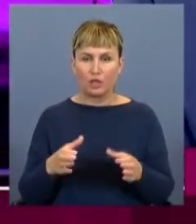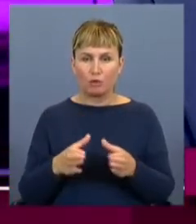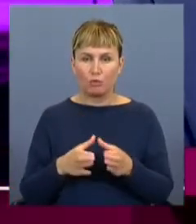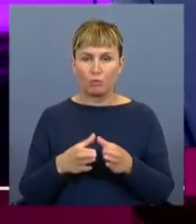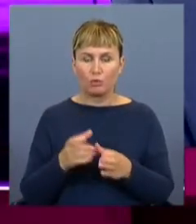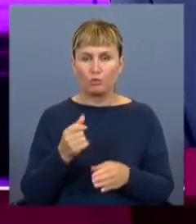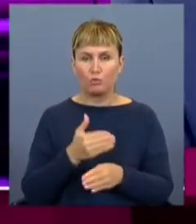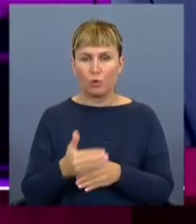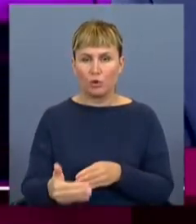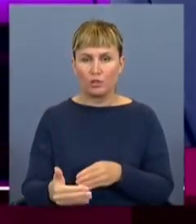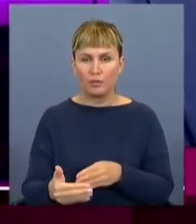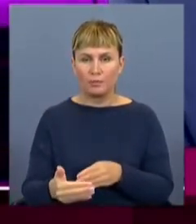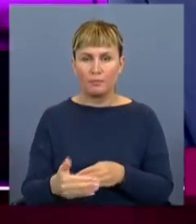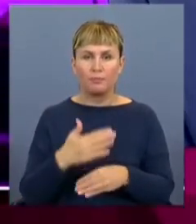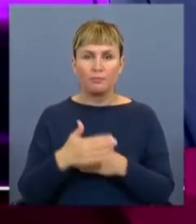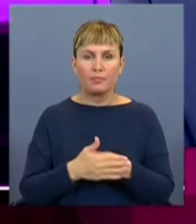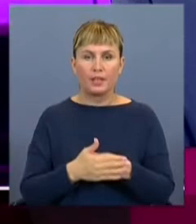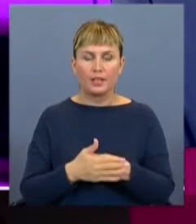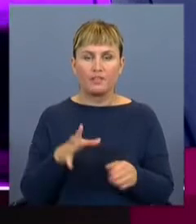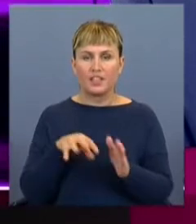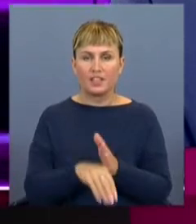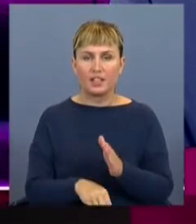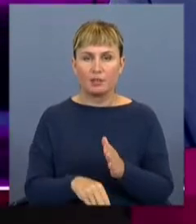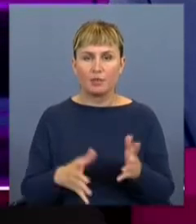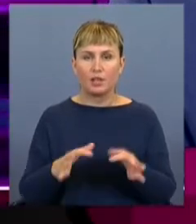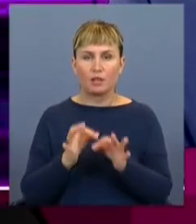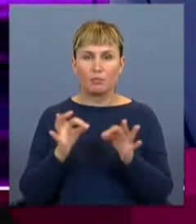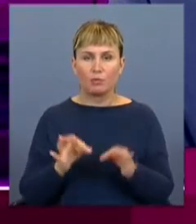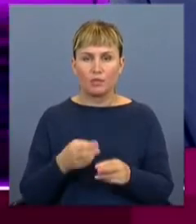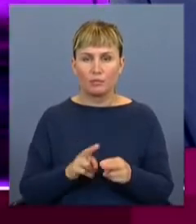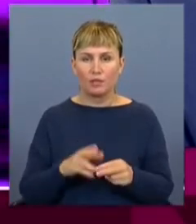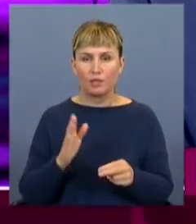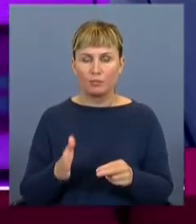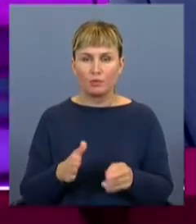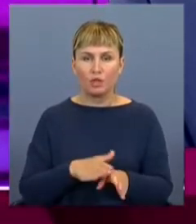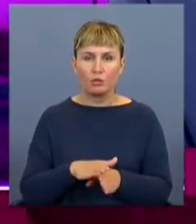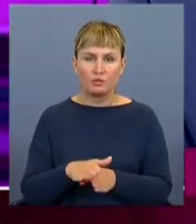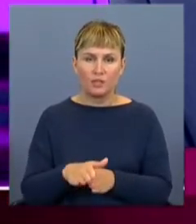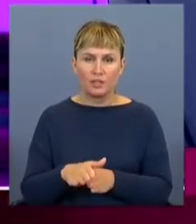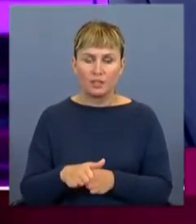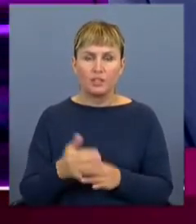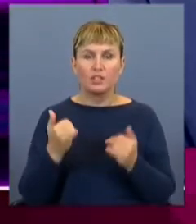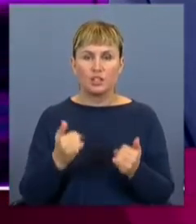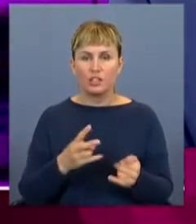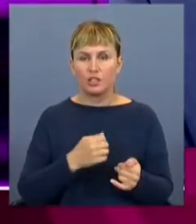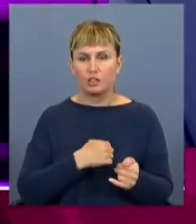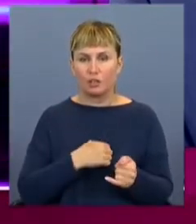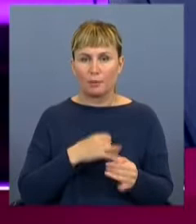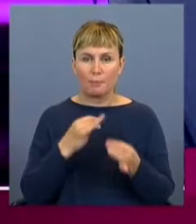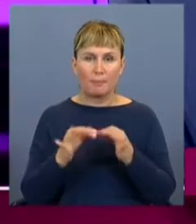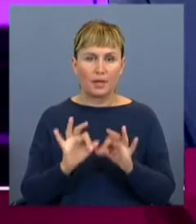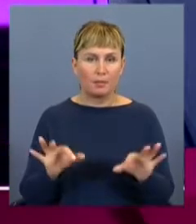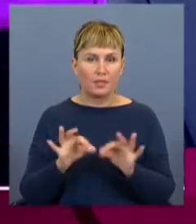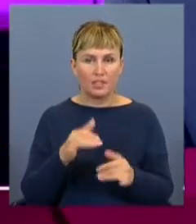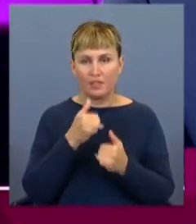позже, перед самым внедрением, каким образом это будет осуществляться. То есть сейчас, к сожалению, прокомментировать не могу.